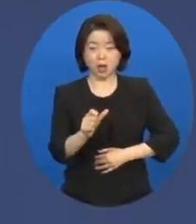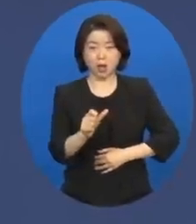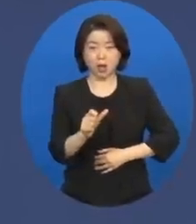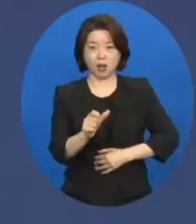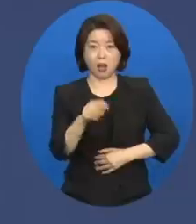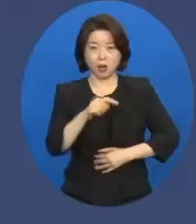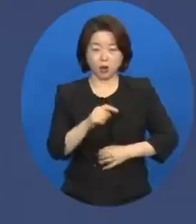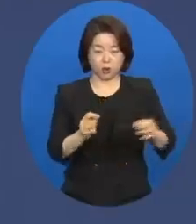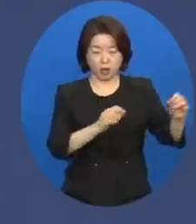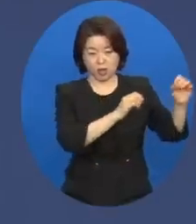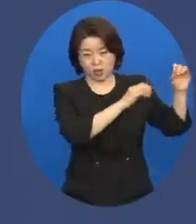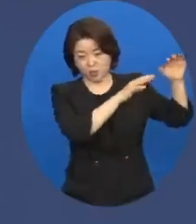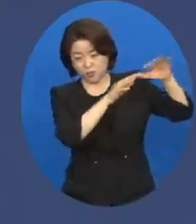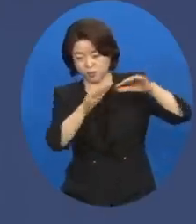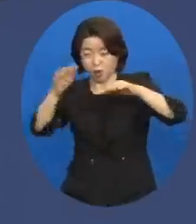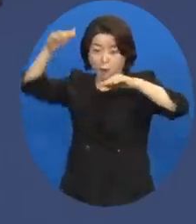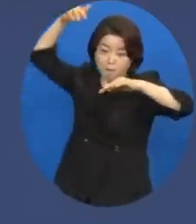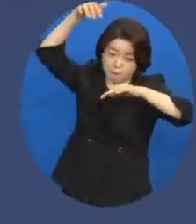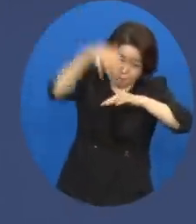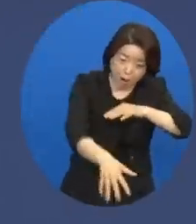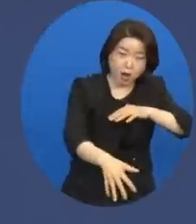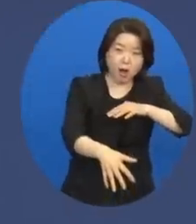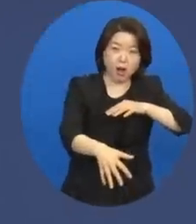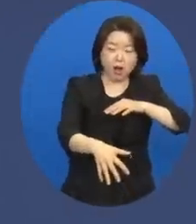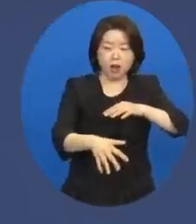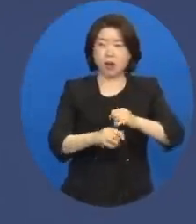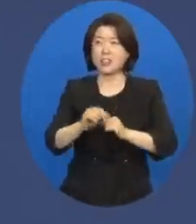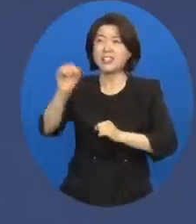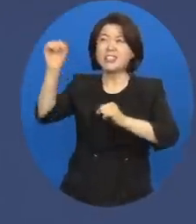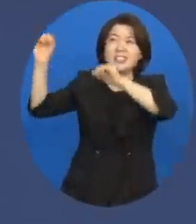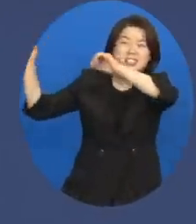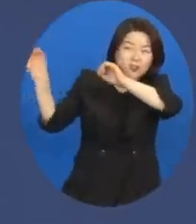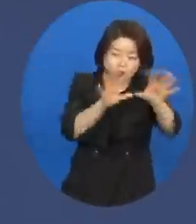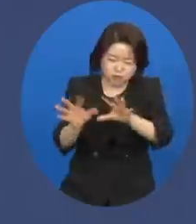막 천지를 진동한 막